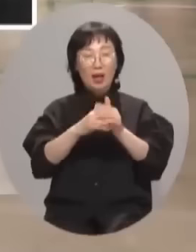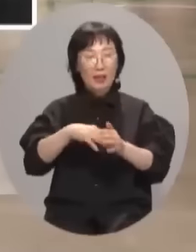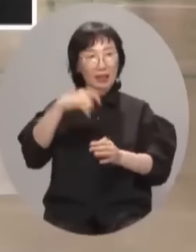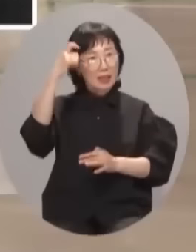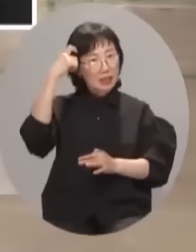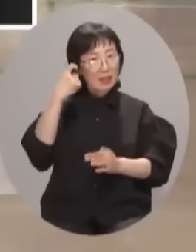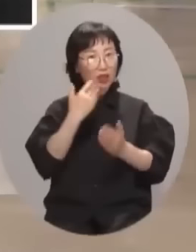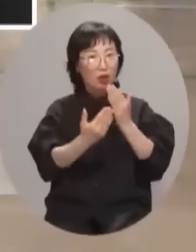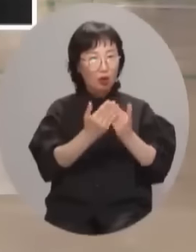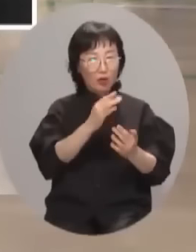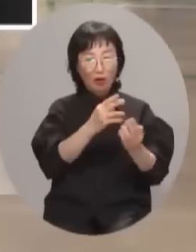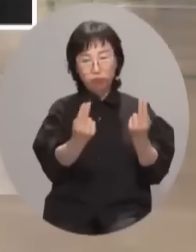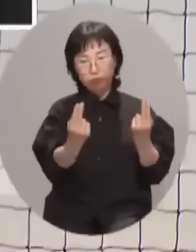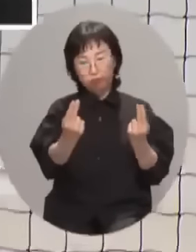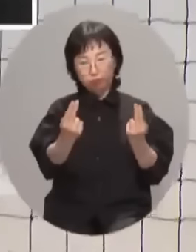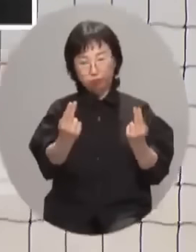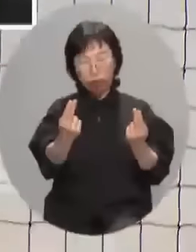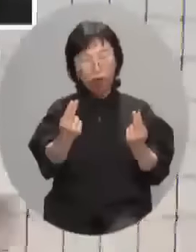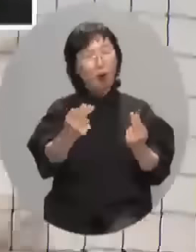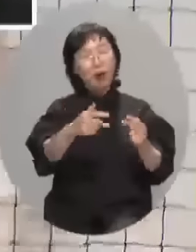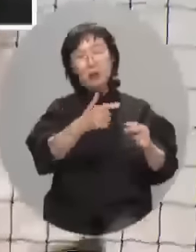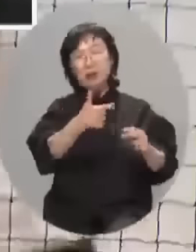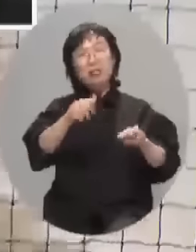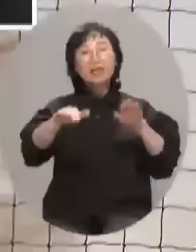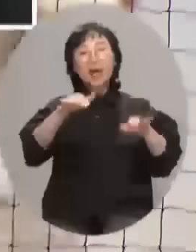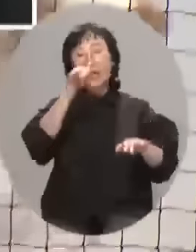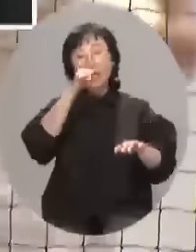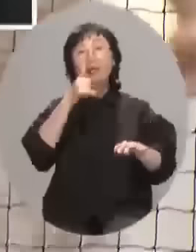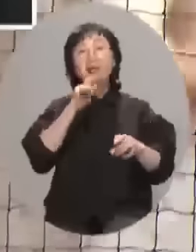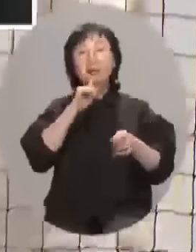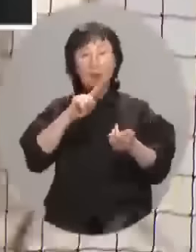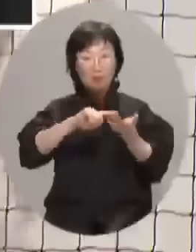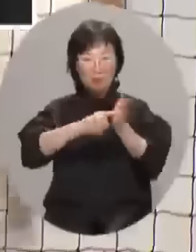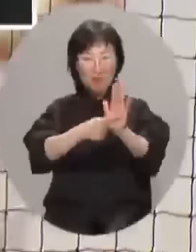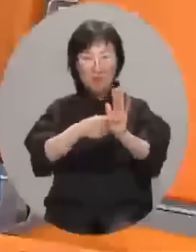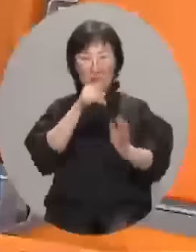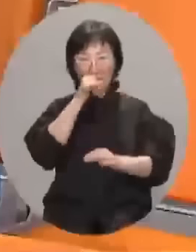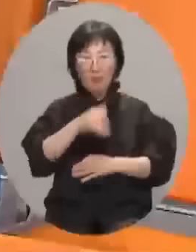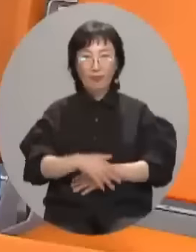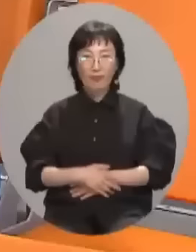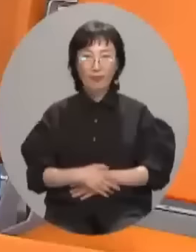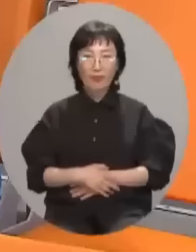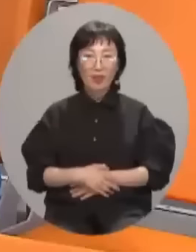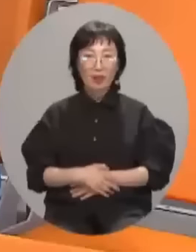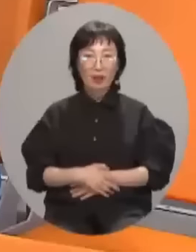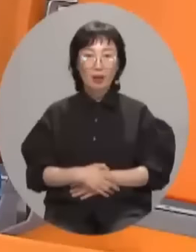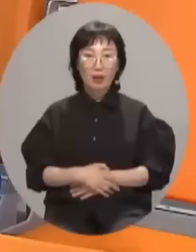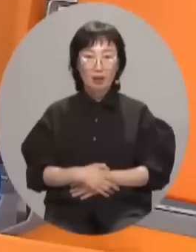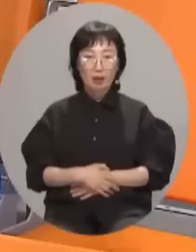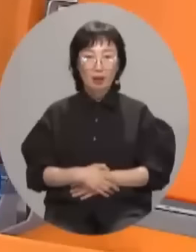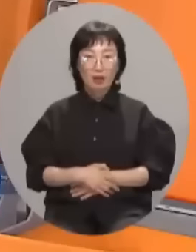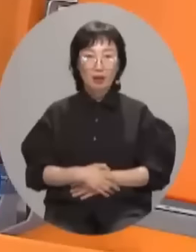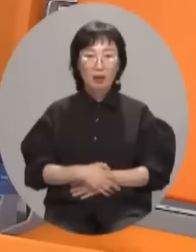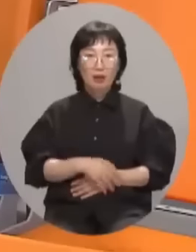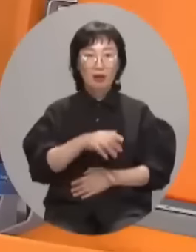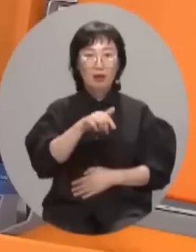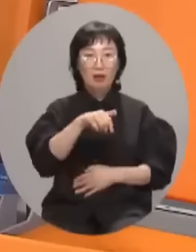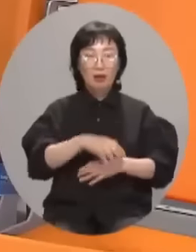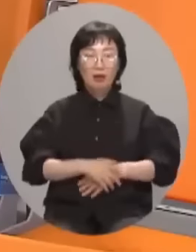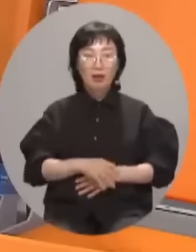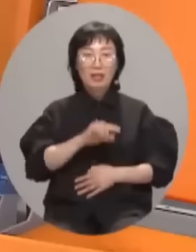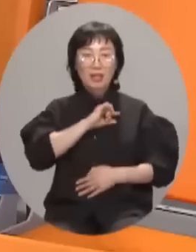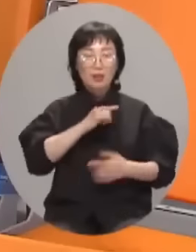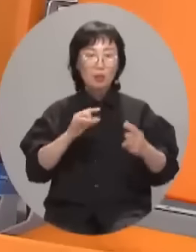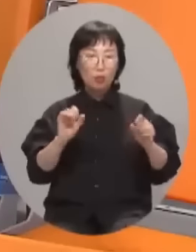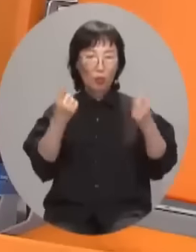경력면에서 상대적 차이가 분명하다는 것이 배드민턴계의 대체적인 평가입니다 김 넥스에 같이 있던 아니요 그 동명